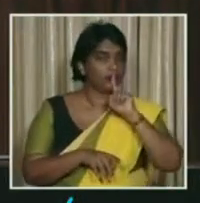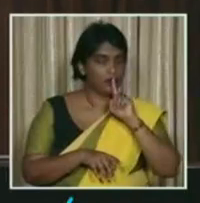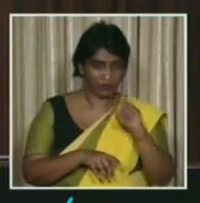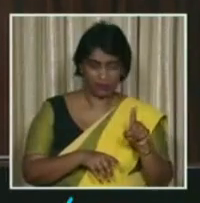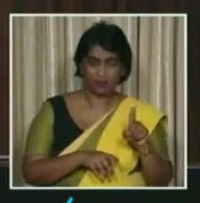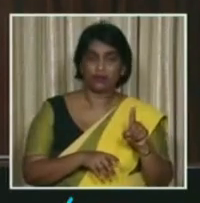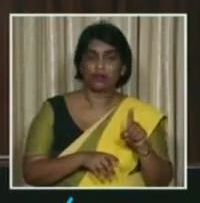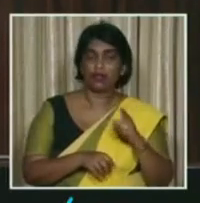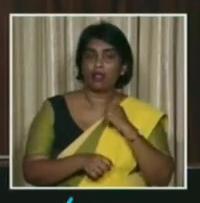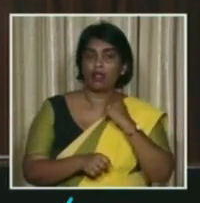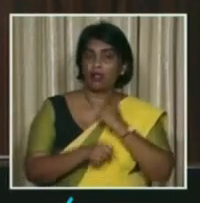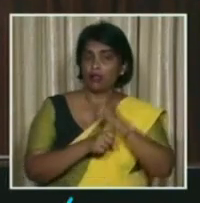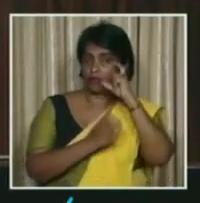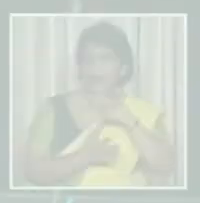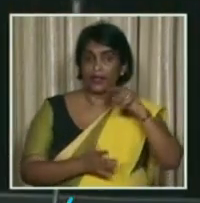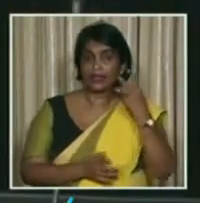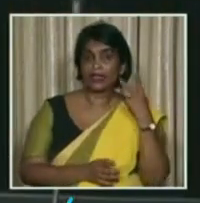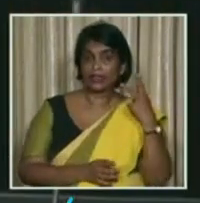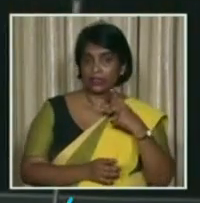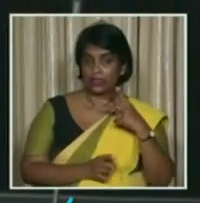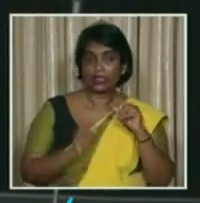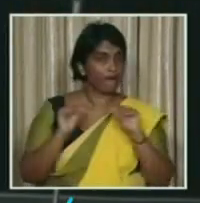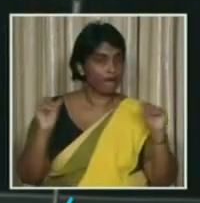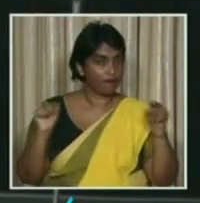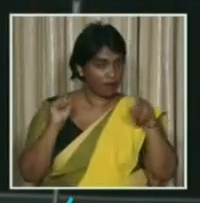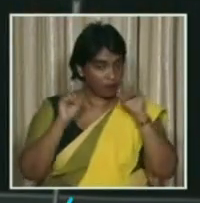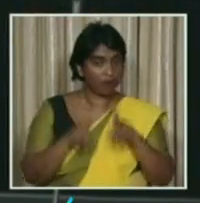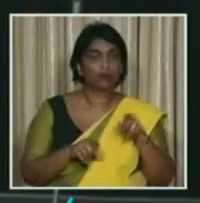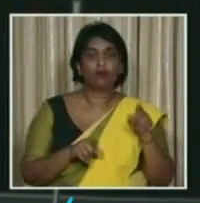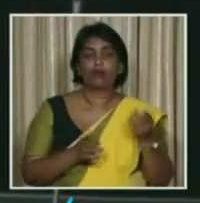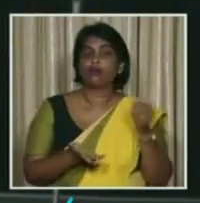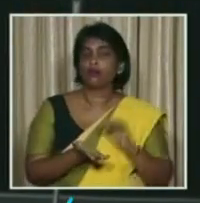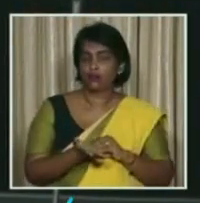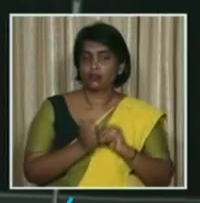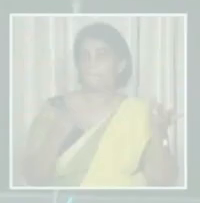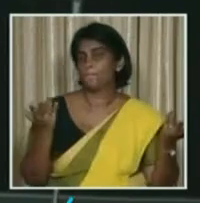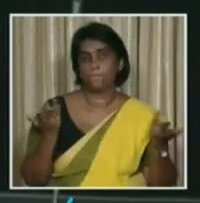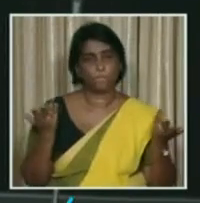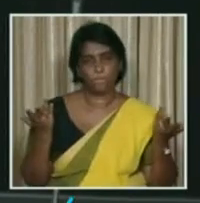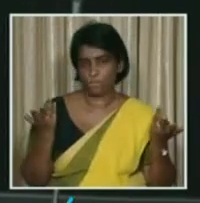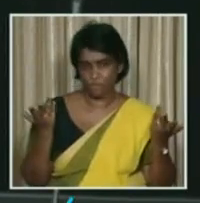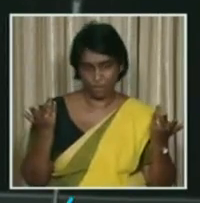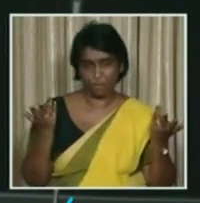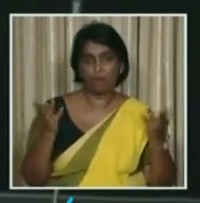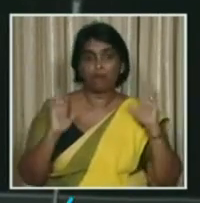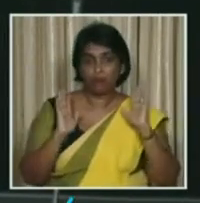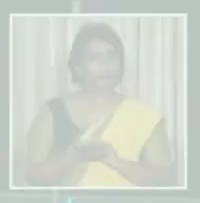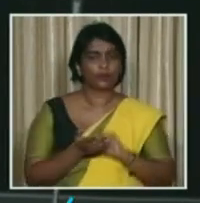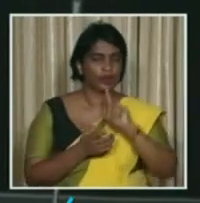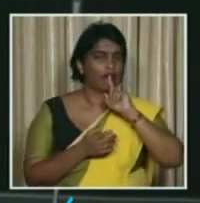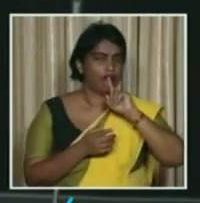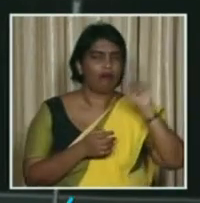තියෙන්නේ ආණ්ඩු කොම් ව්‍යවස්ථාවේ 102 පගන්තියේ යටතේ ඒගොල්ලන්ට නැවත සේවයට යන්න බෑ කියලා. හැබැයි එතුමා කියනවා සහනයක්